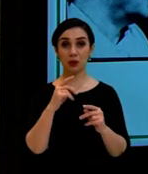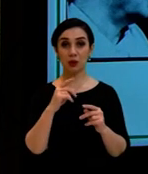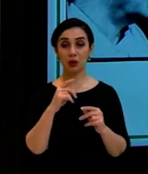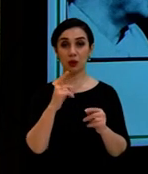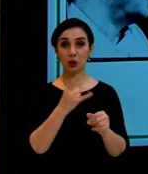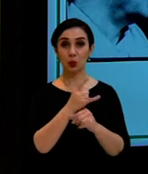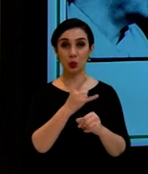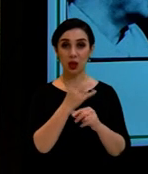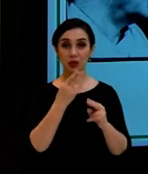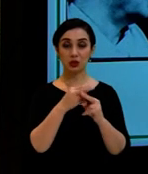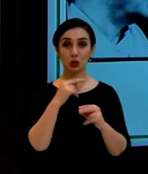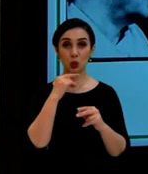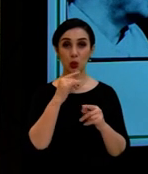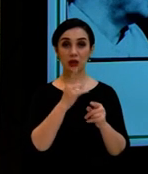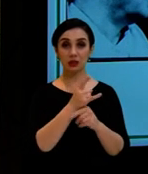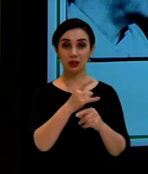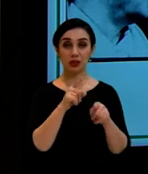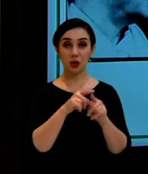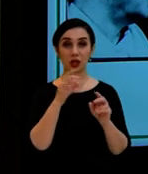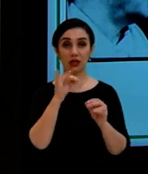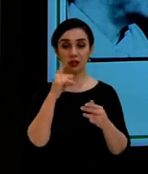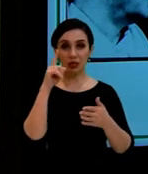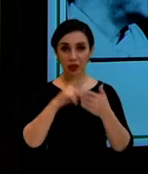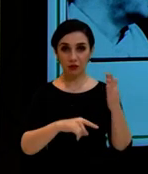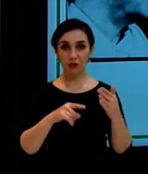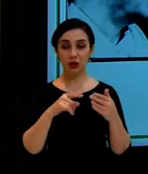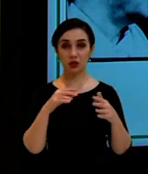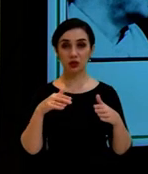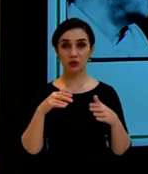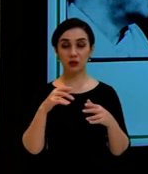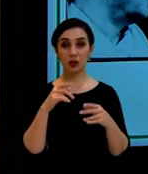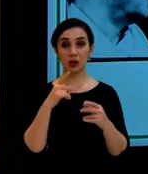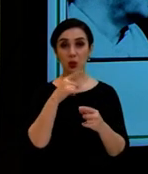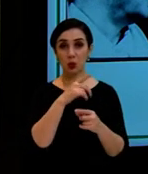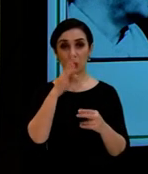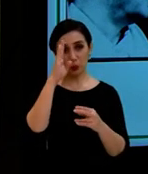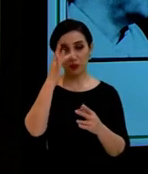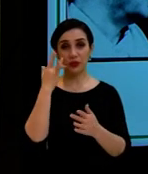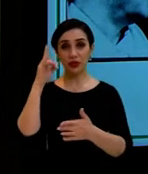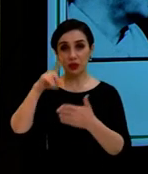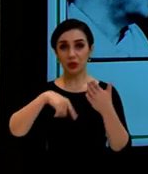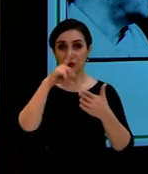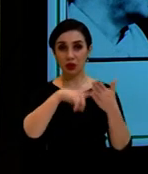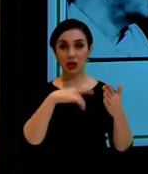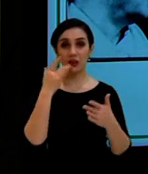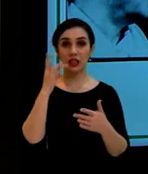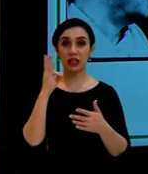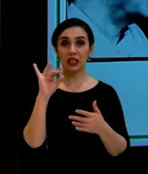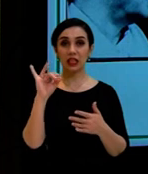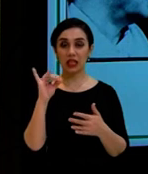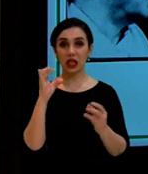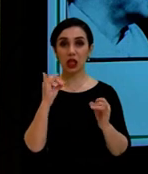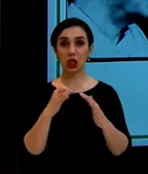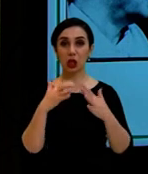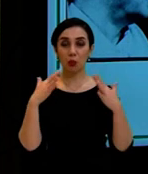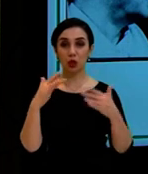журдена пользуясь его невежеством и доверчивостью чтобы произнести звуки и нужно еще больше